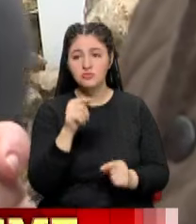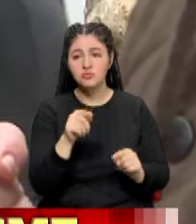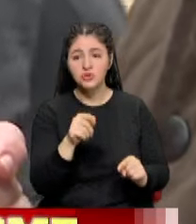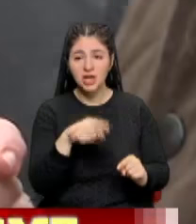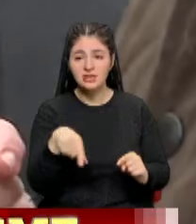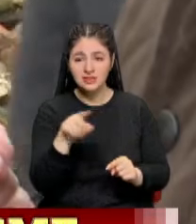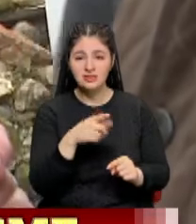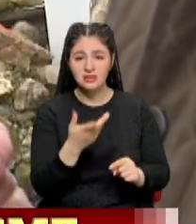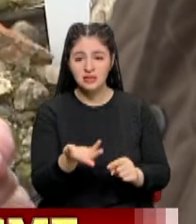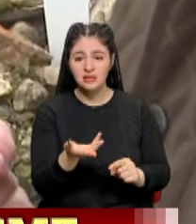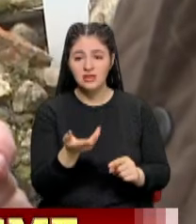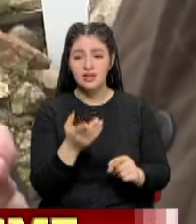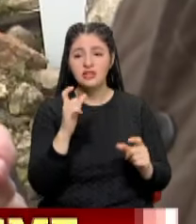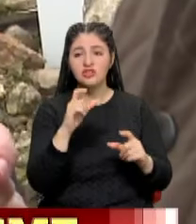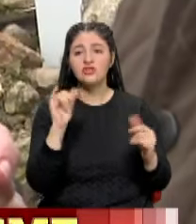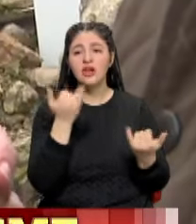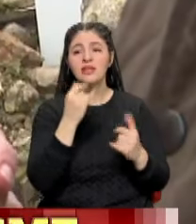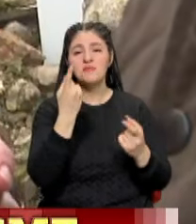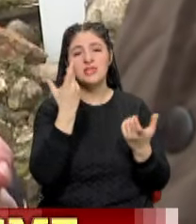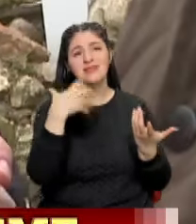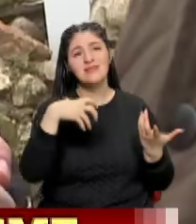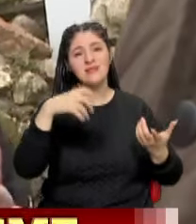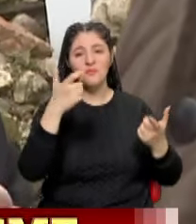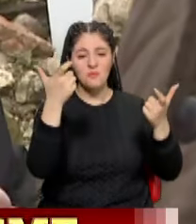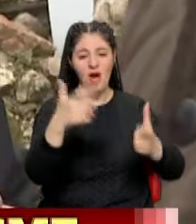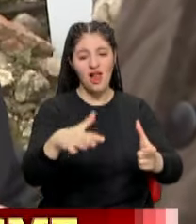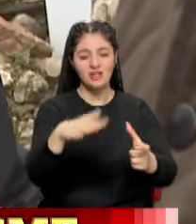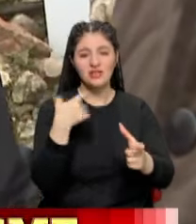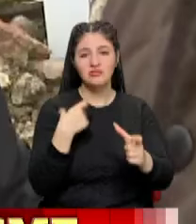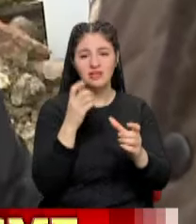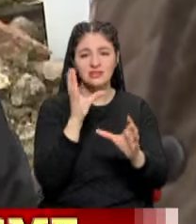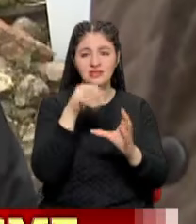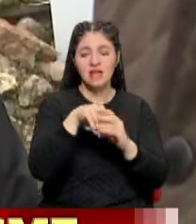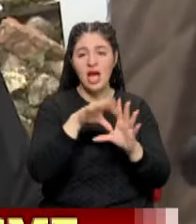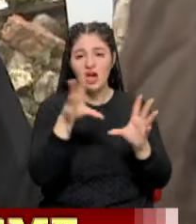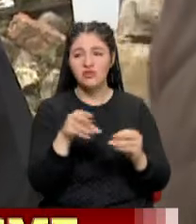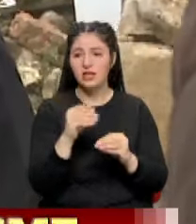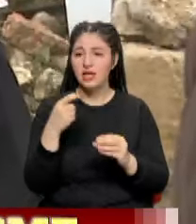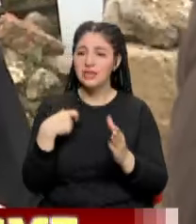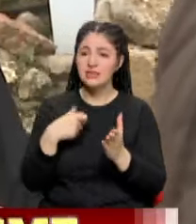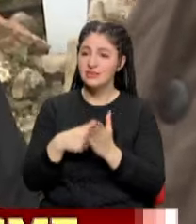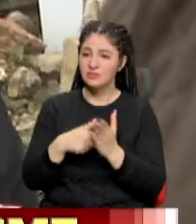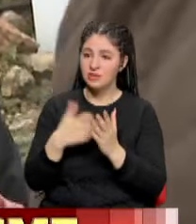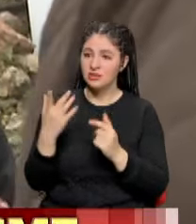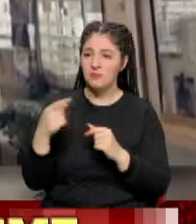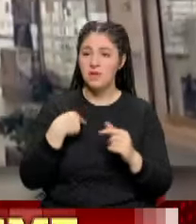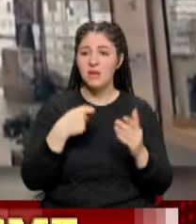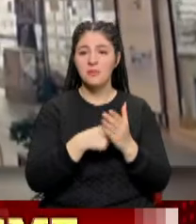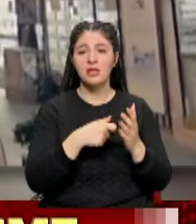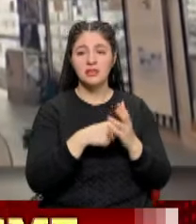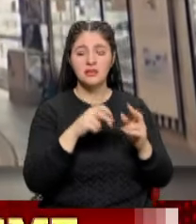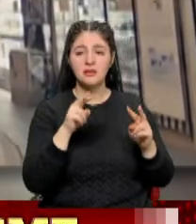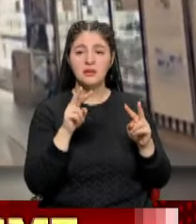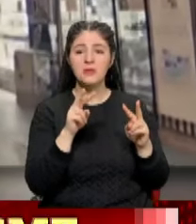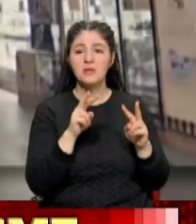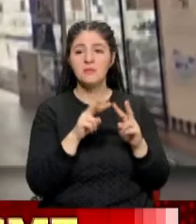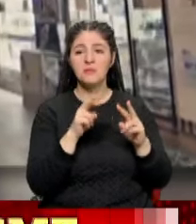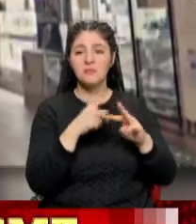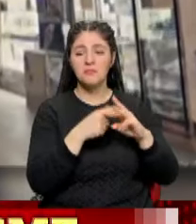Burası cennetin bir parçasıydı. Her şeyiyle. İsminiz olabilir mi? Benim adım Meri